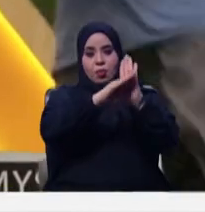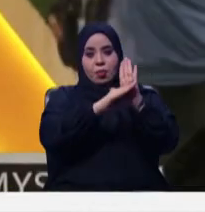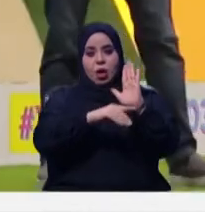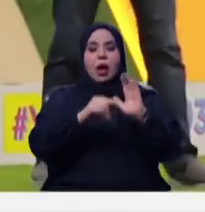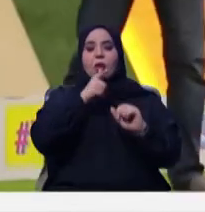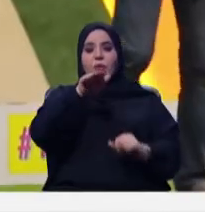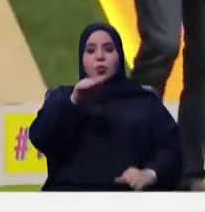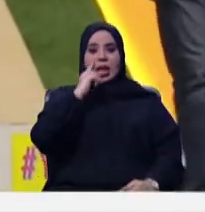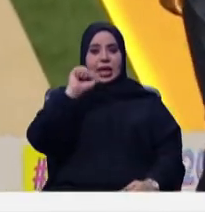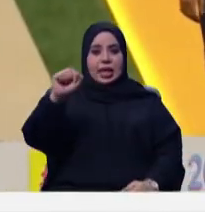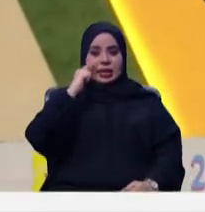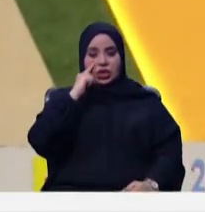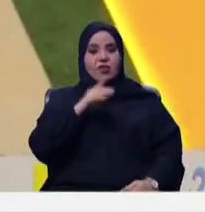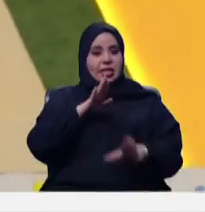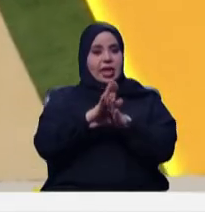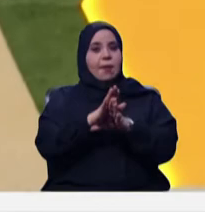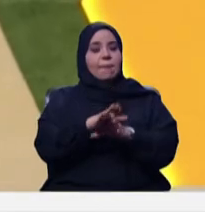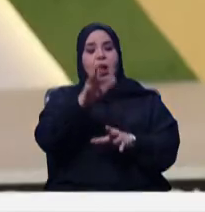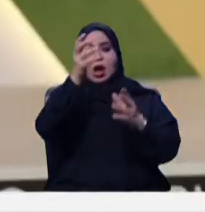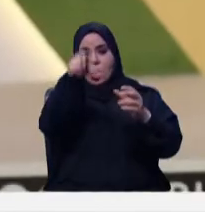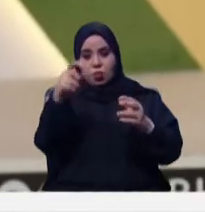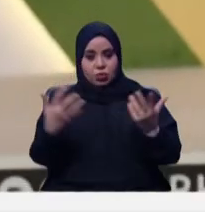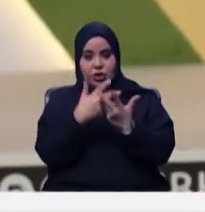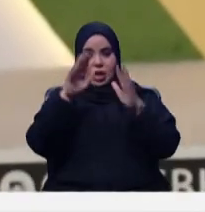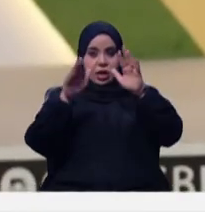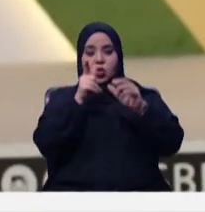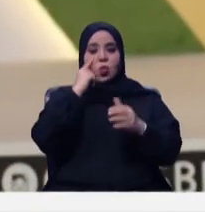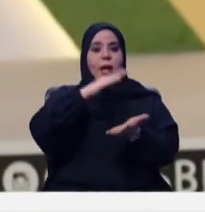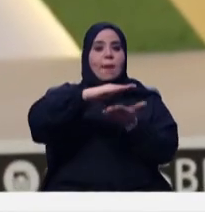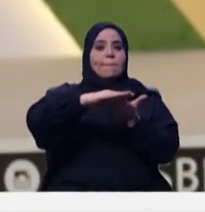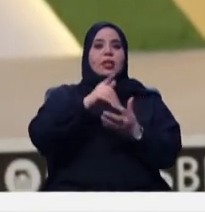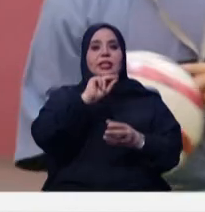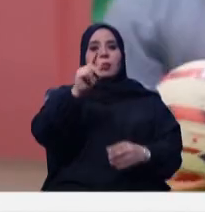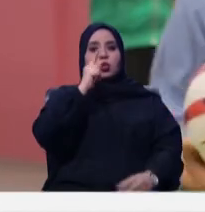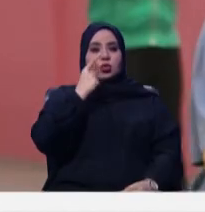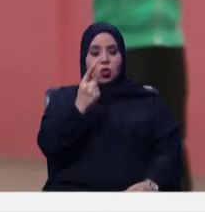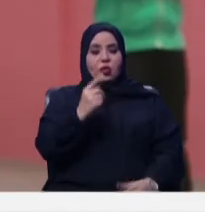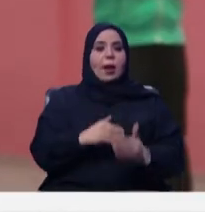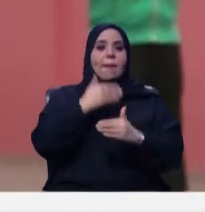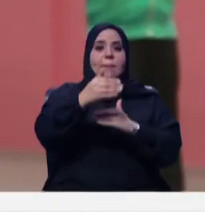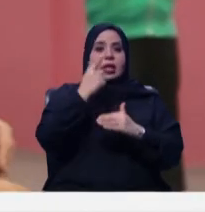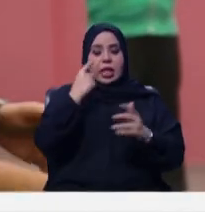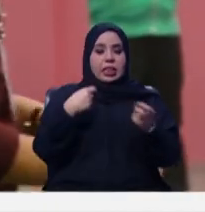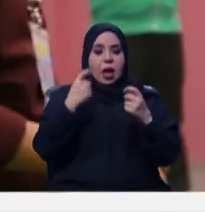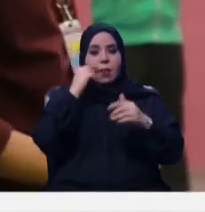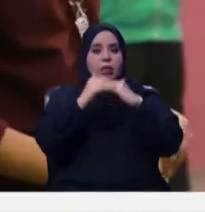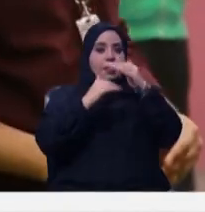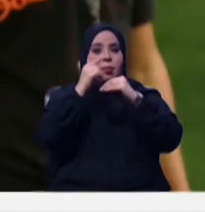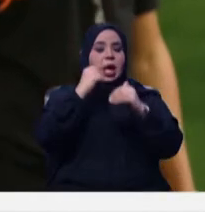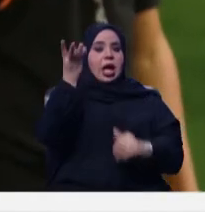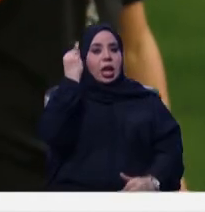على صقل المشاركين لتضعهم على منصة تطل على المشاهد الاقتصادية والتنموية